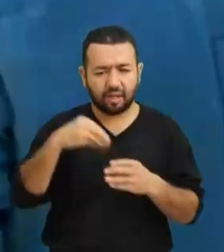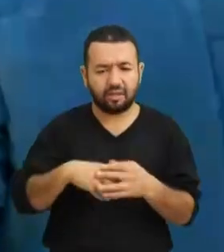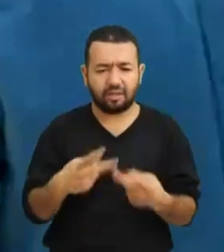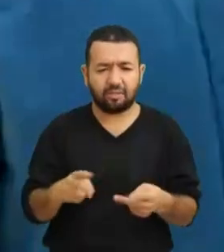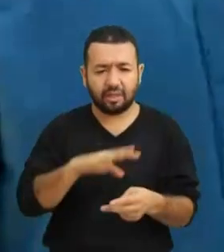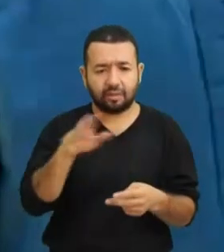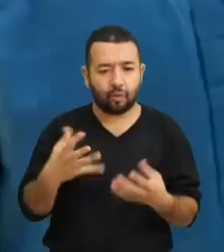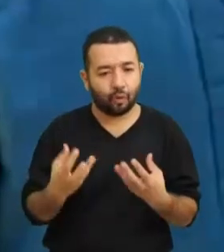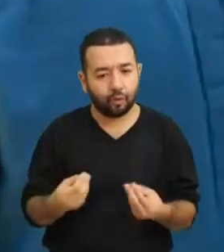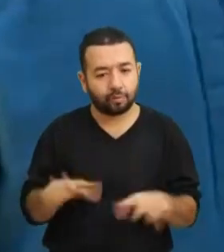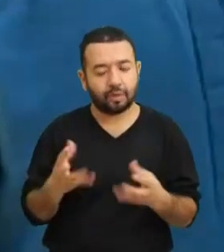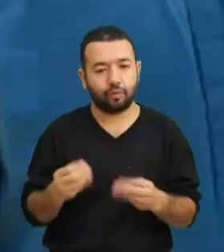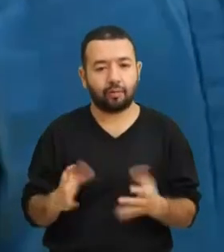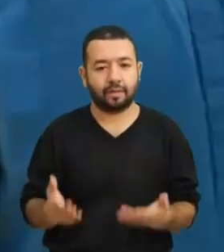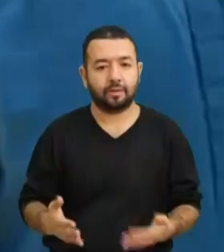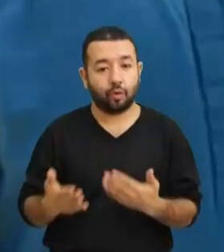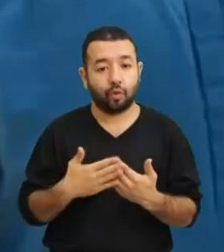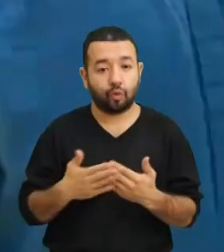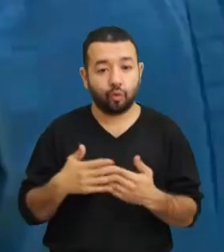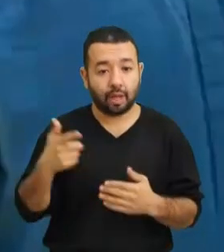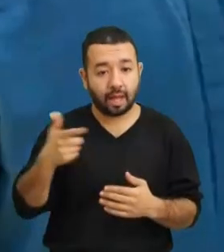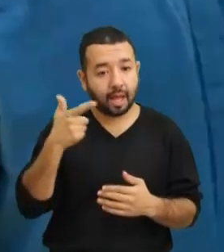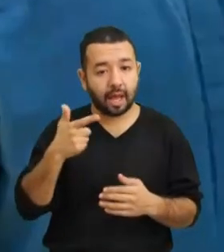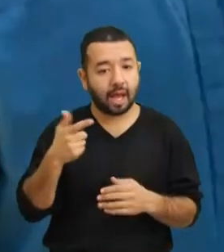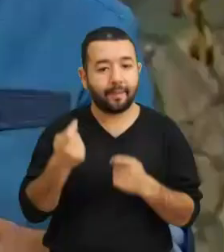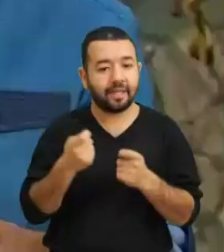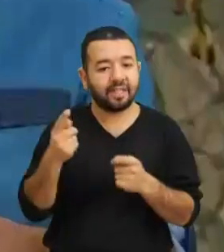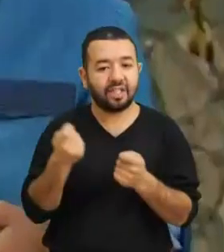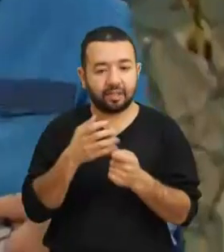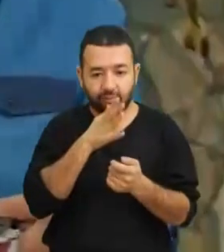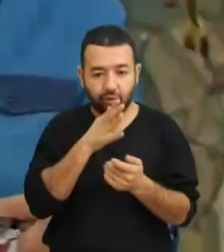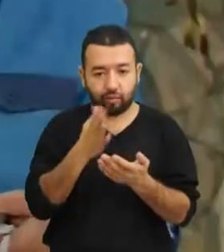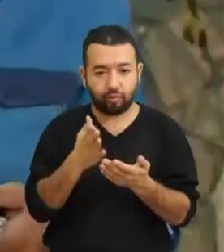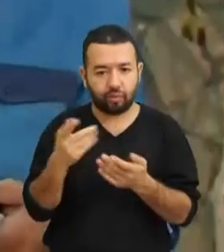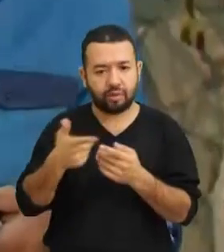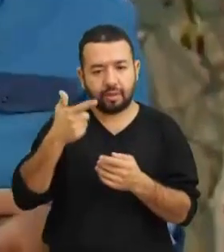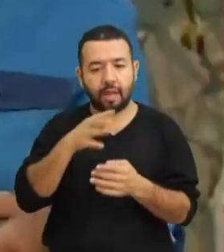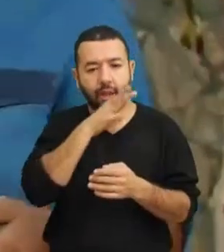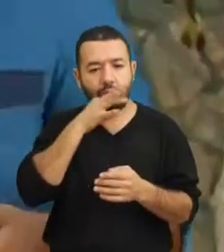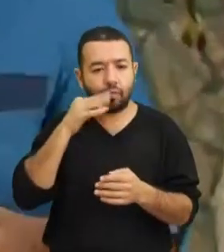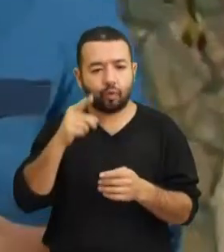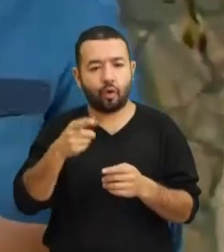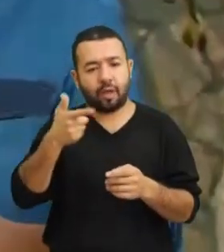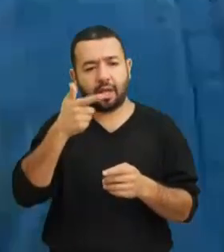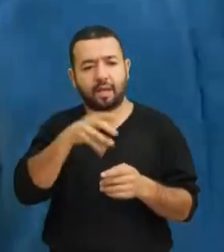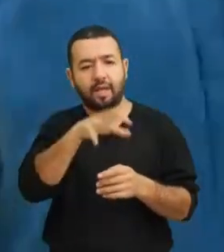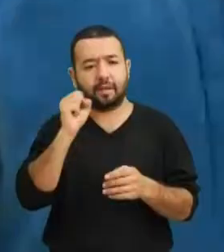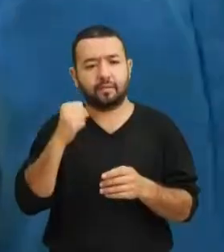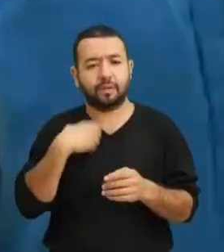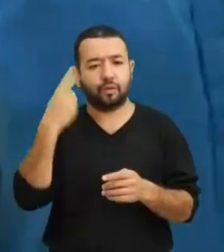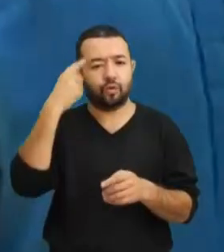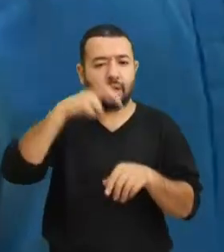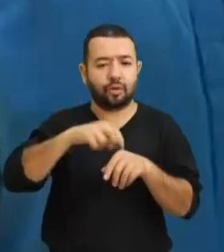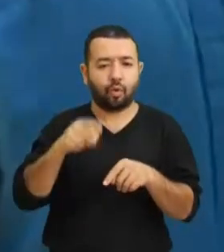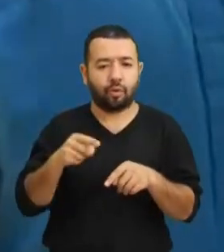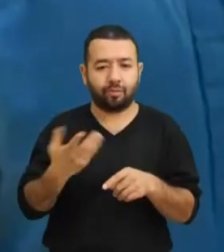ya? Olur mu öyle şey efendim? Düğünde kameralar niye çalışır? Niye çalışır? Çünkü o mutlu anı ölümsüzleştirmek için.